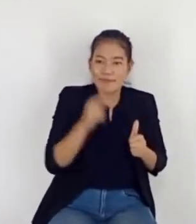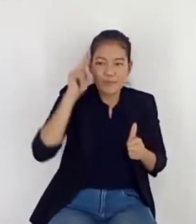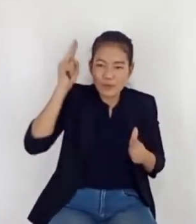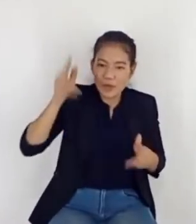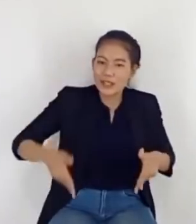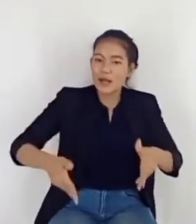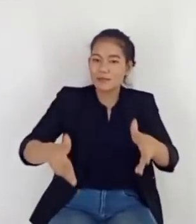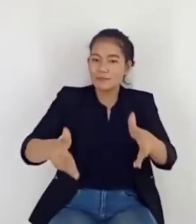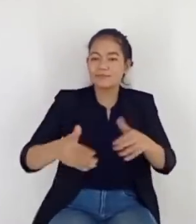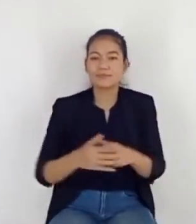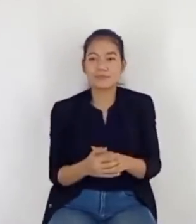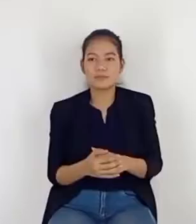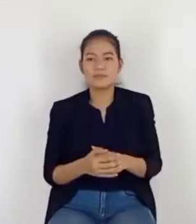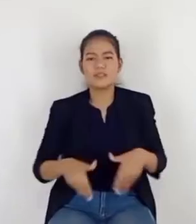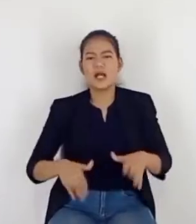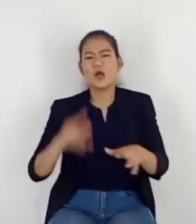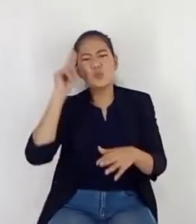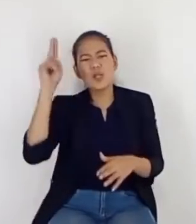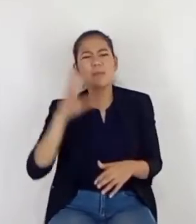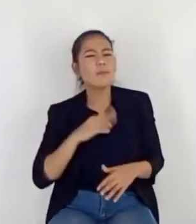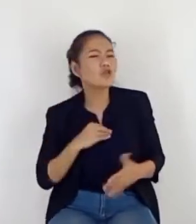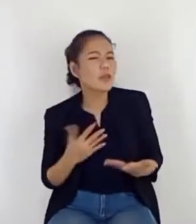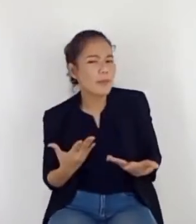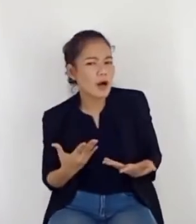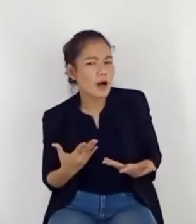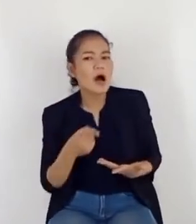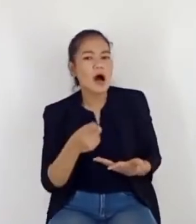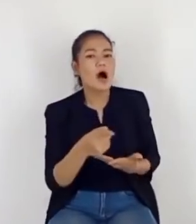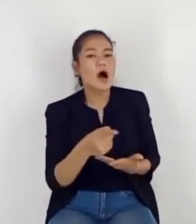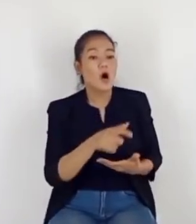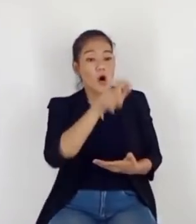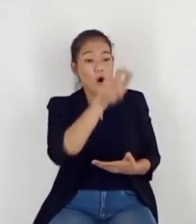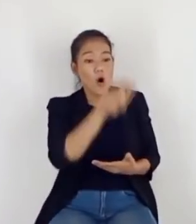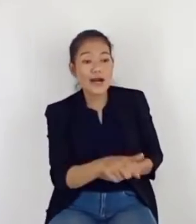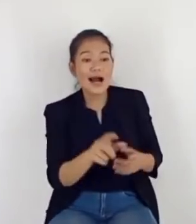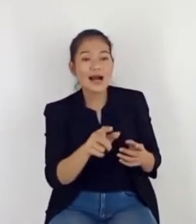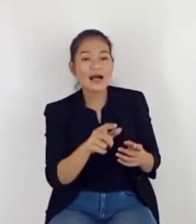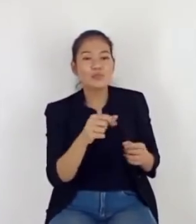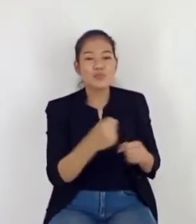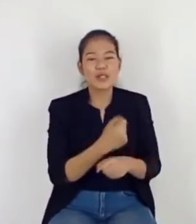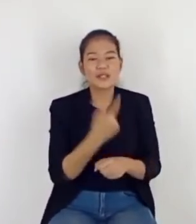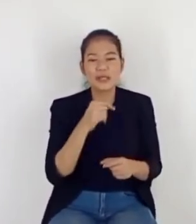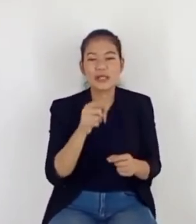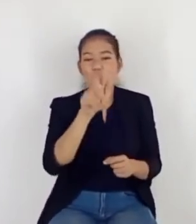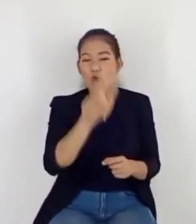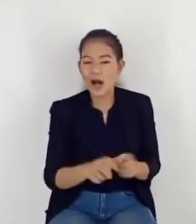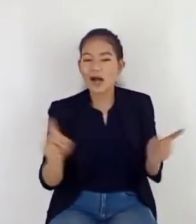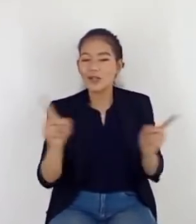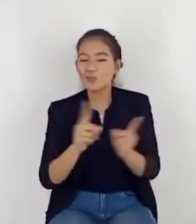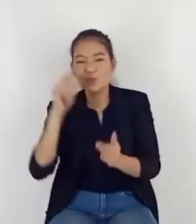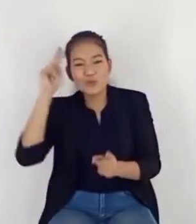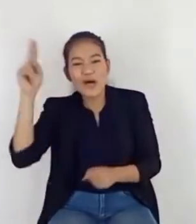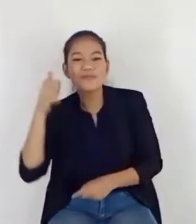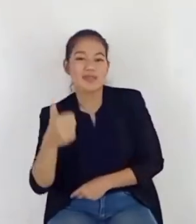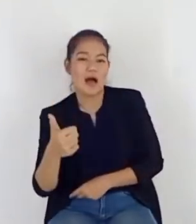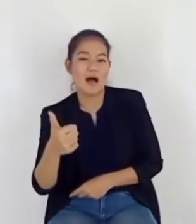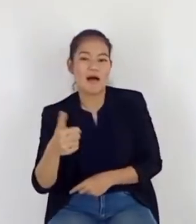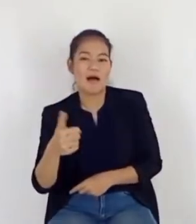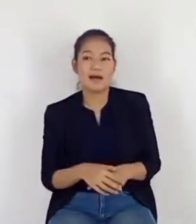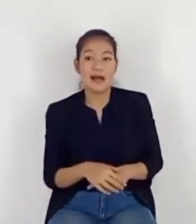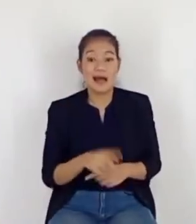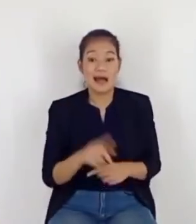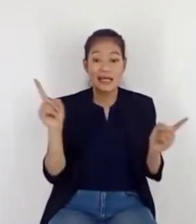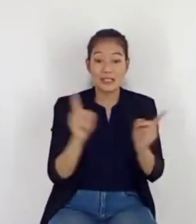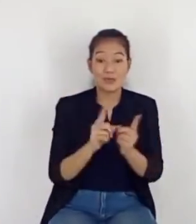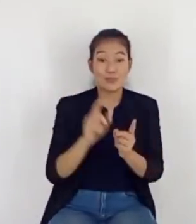Tuhan. Jalan Tuhan artinya membuat orang itu bertemu dengan Tuhan. Dan bertemu dengan